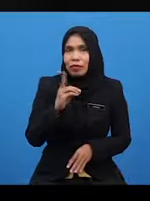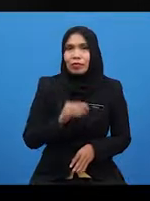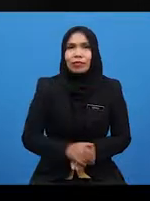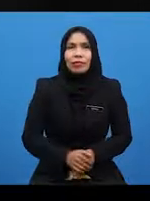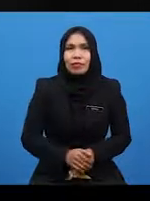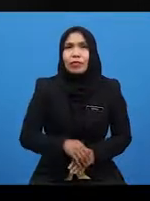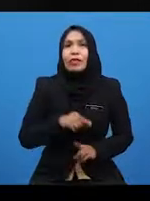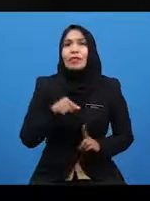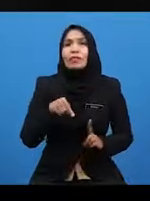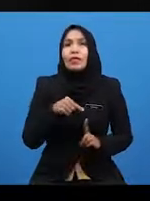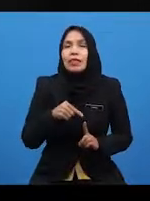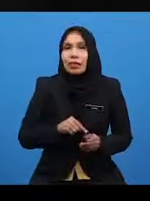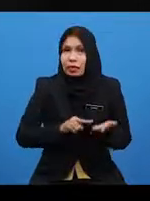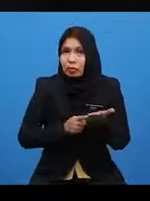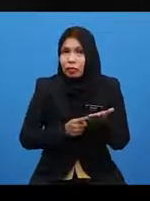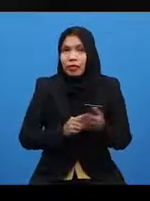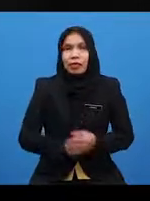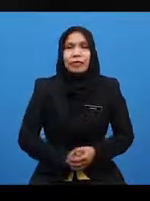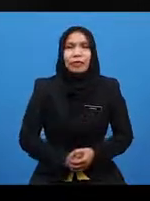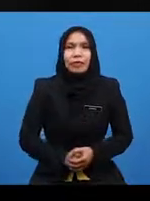Bila sejarah arca bermula?